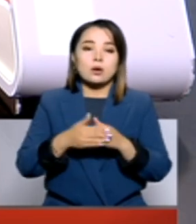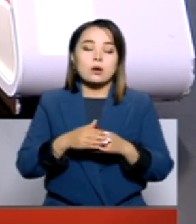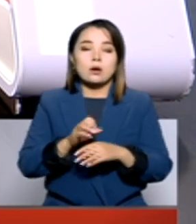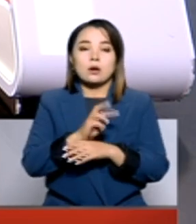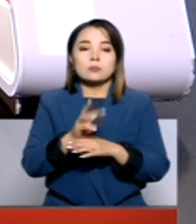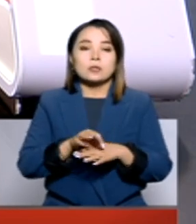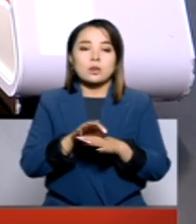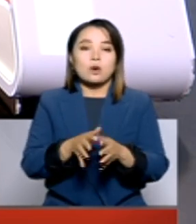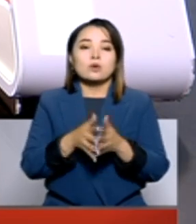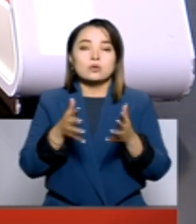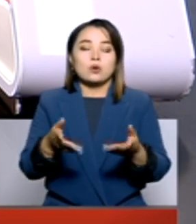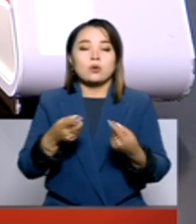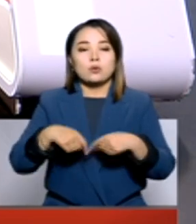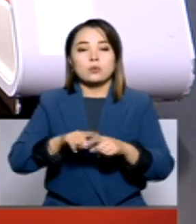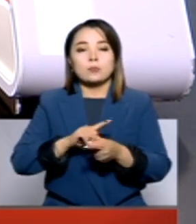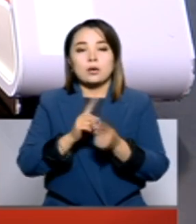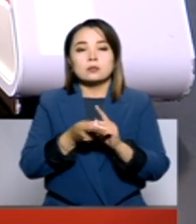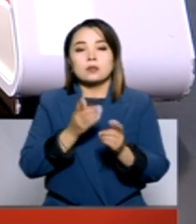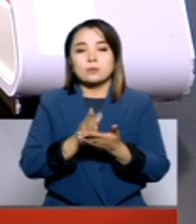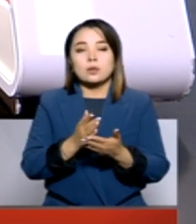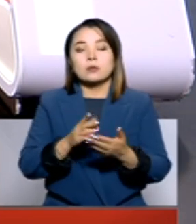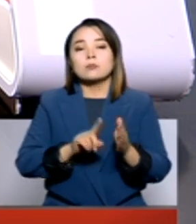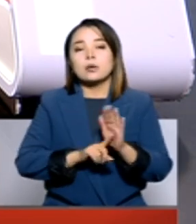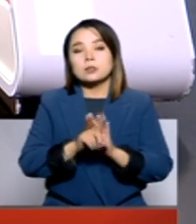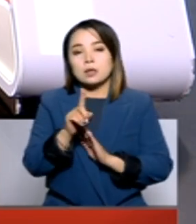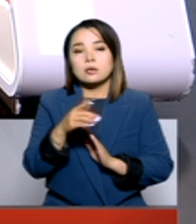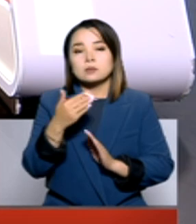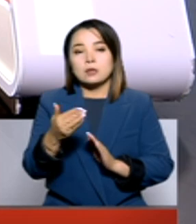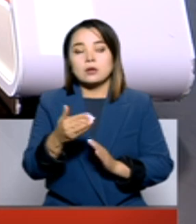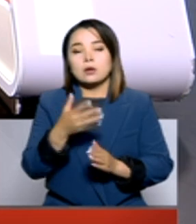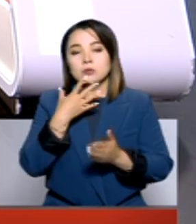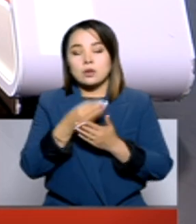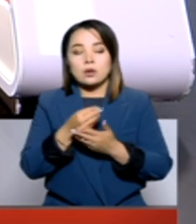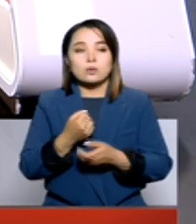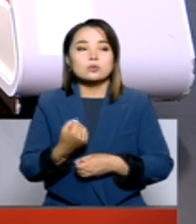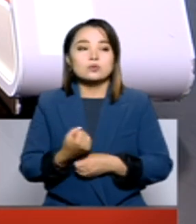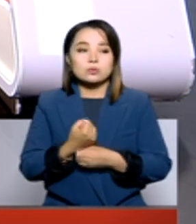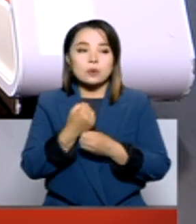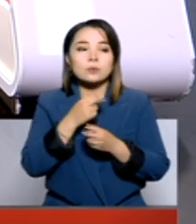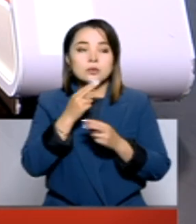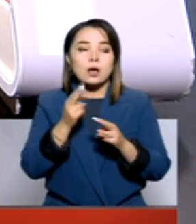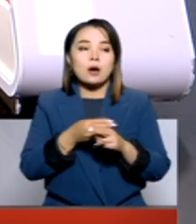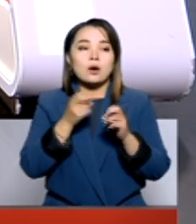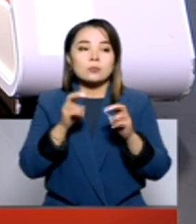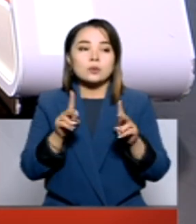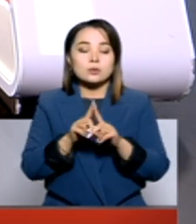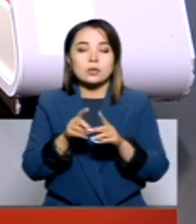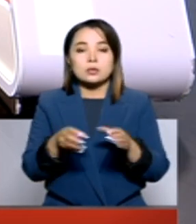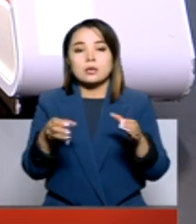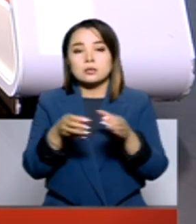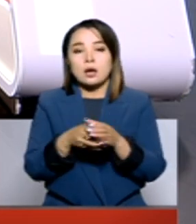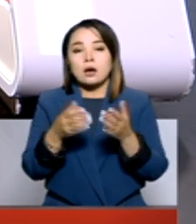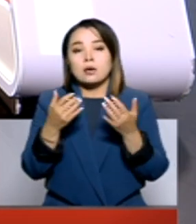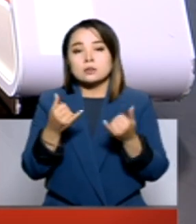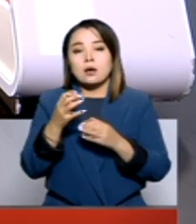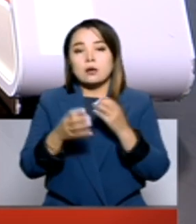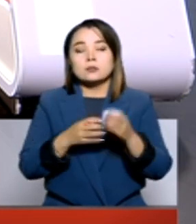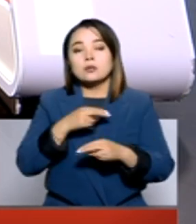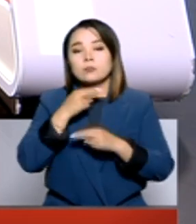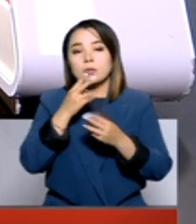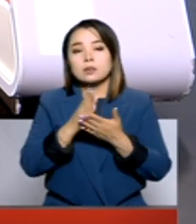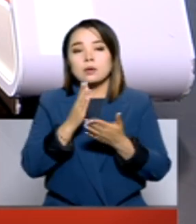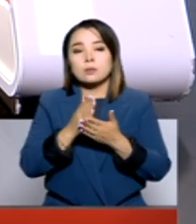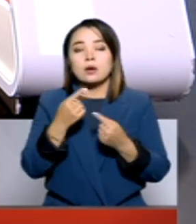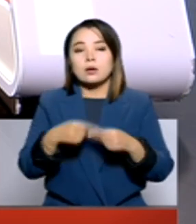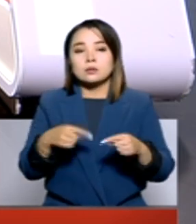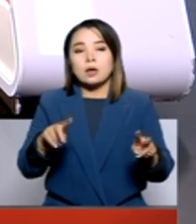қамтыған үлкен құрылымға айналды. Бастапқыдағы басты ұстанымдары қауіпсіздікті қору болса, қазір әлемді алаңдатқан